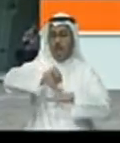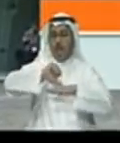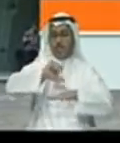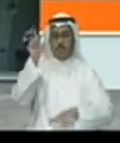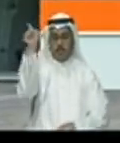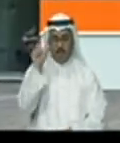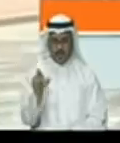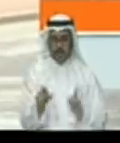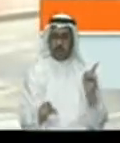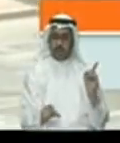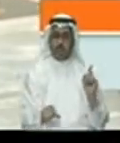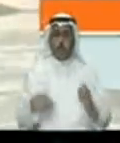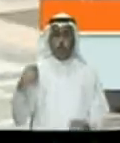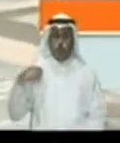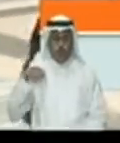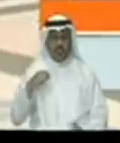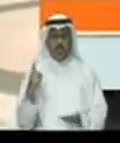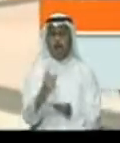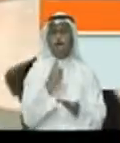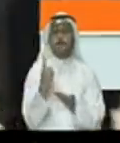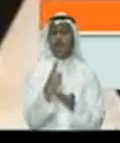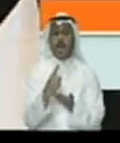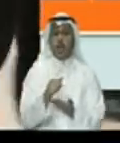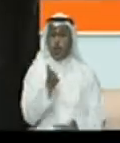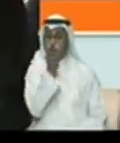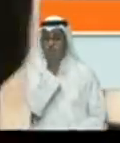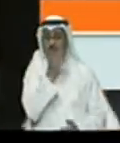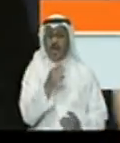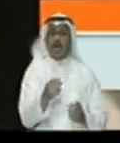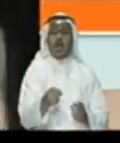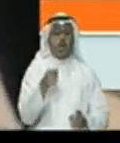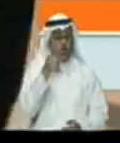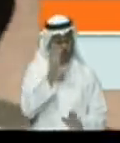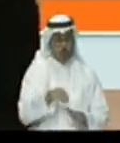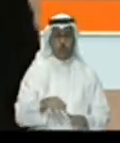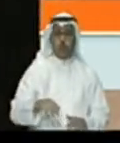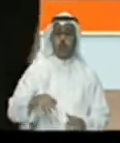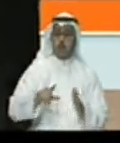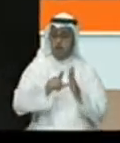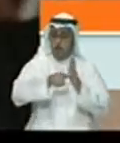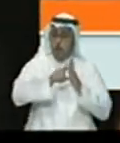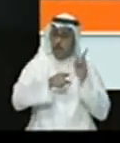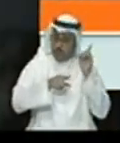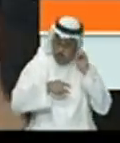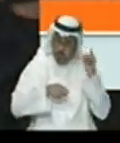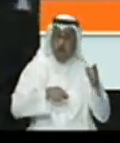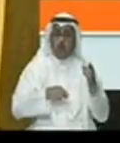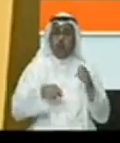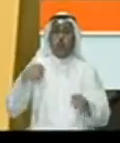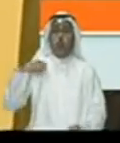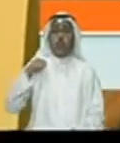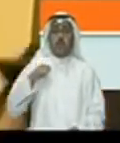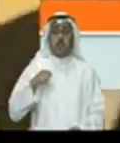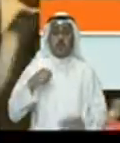بمشاركة معالي وزير البيئة والمياه والزراعة المهندس عبد الرحمن عبد المحسن الفضلي، بدأت منظمة الأغذية